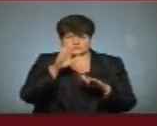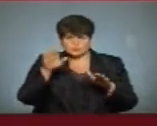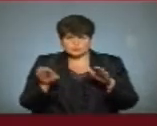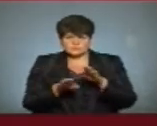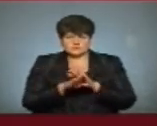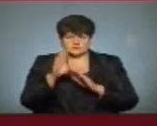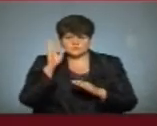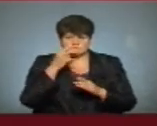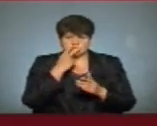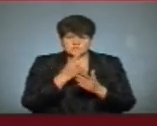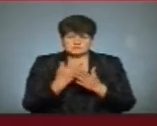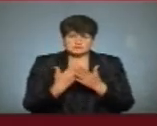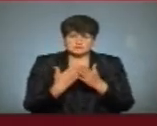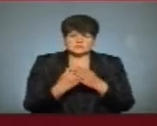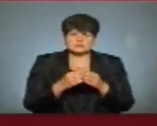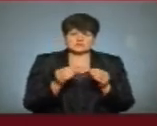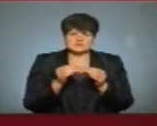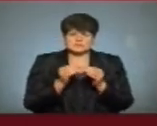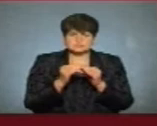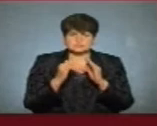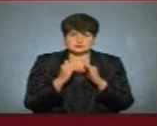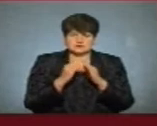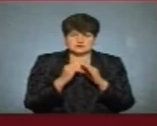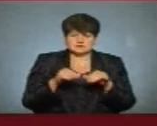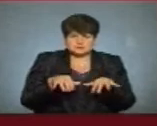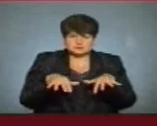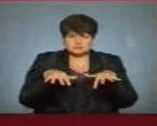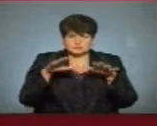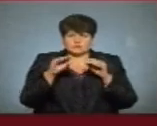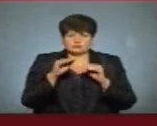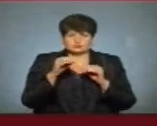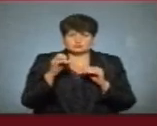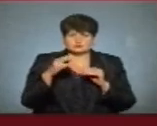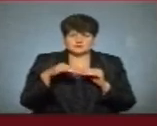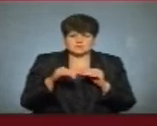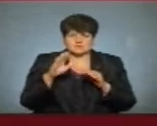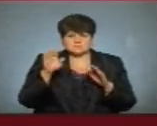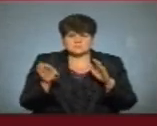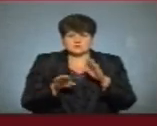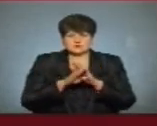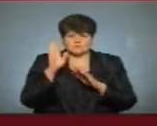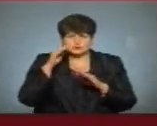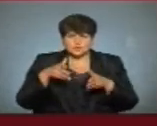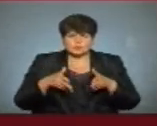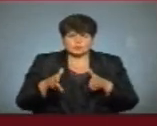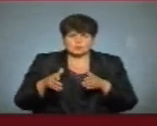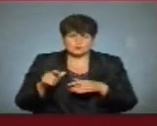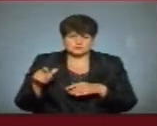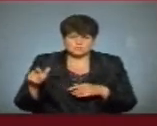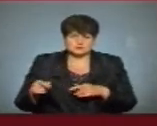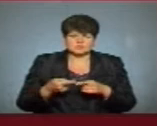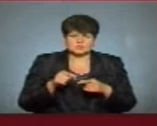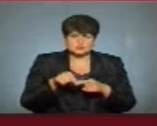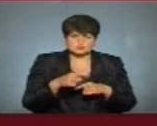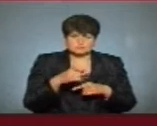бачимо близько 10 будівель, які затоплені під фундамент, також під водою городи людей. На цю хвилину